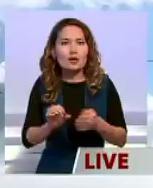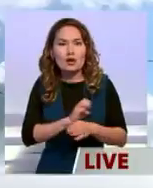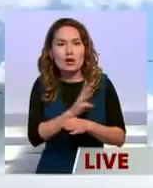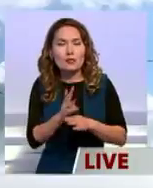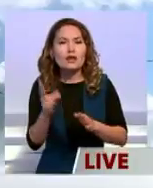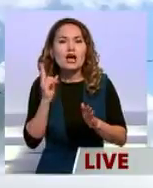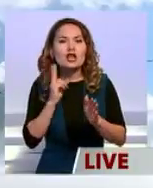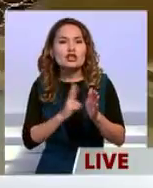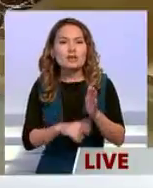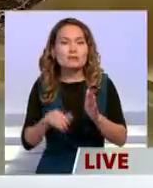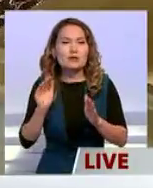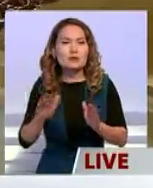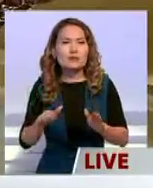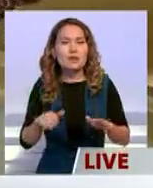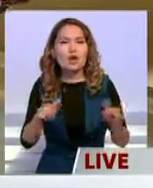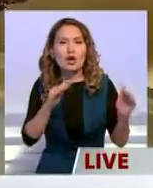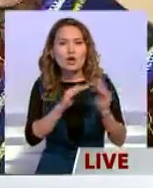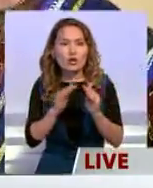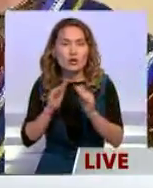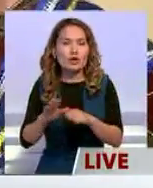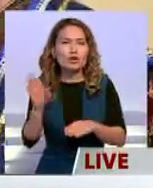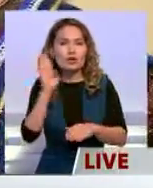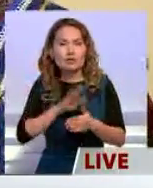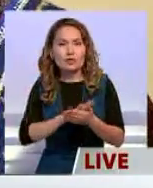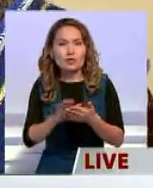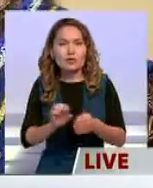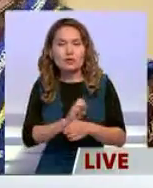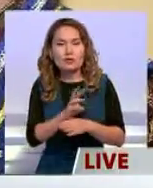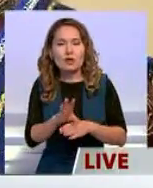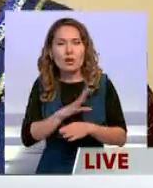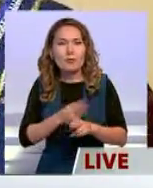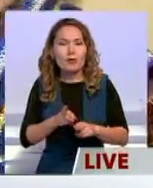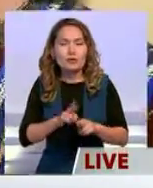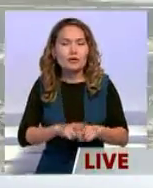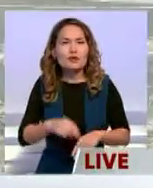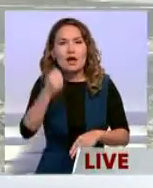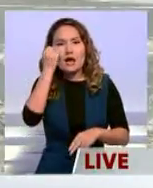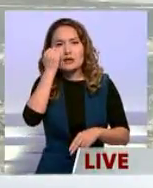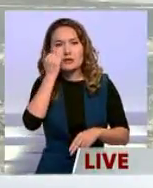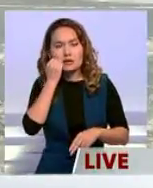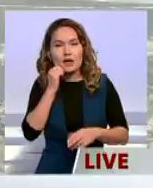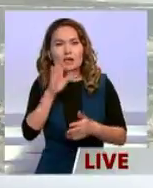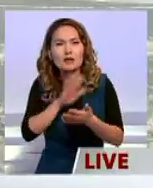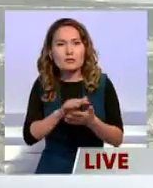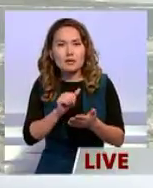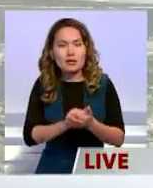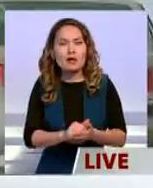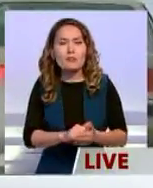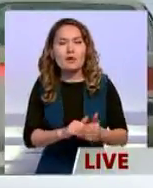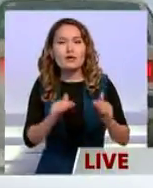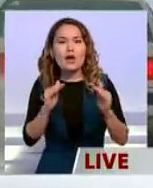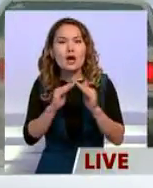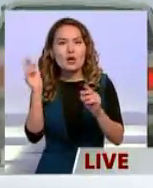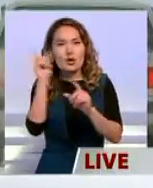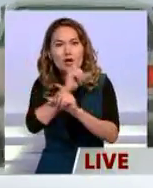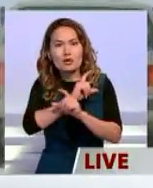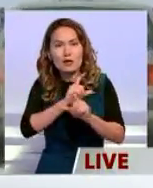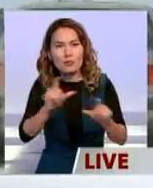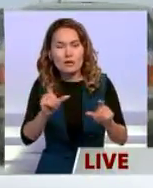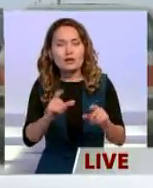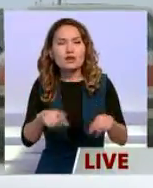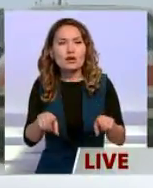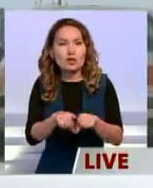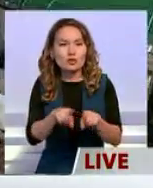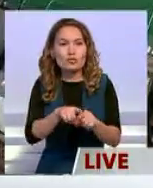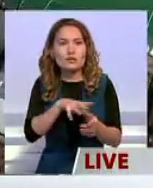аймақтағы газбен қамту көрсеткіші 95%-ға жетті. Апатты деп танылып, кейін толықтай жаңғырған нөмірі 4-ші мектепте бүгін шәкірттеріне